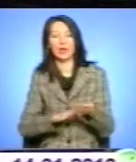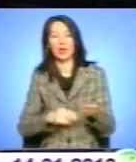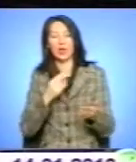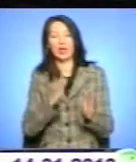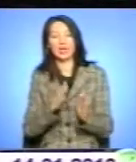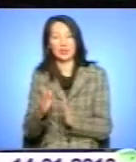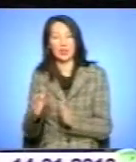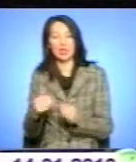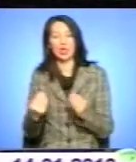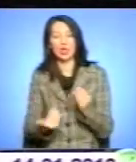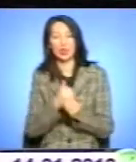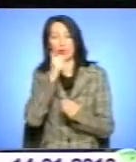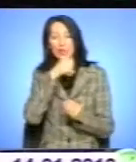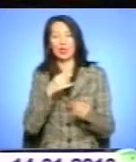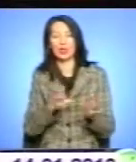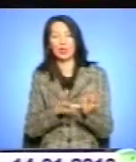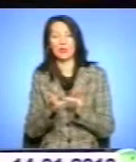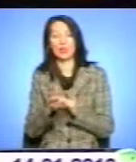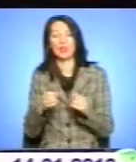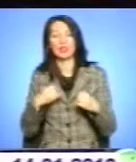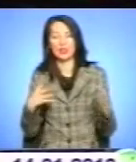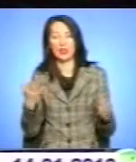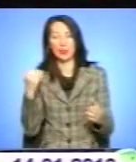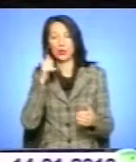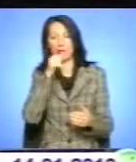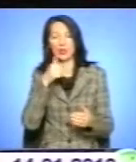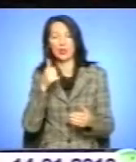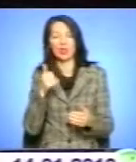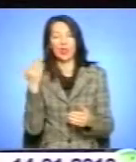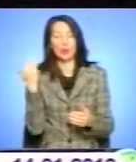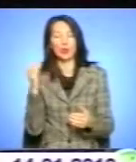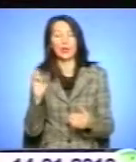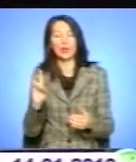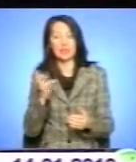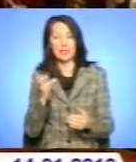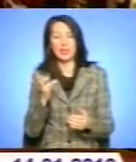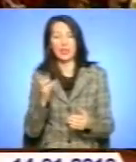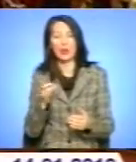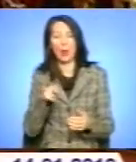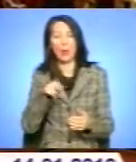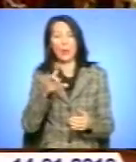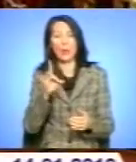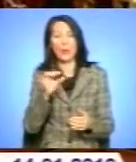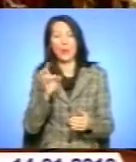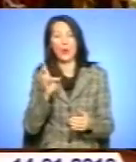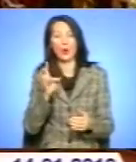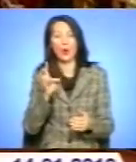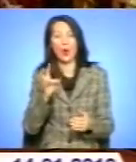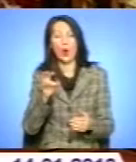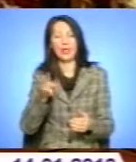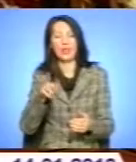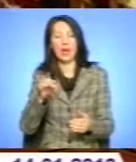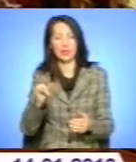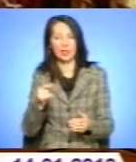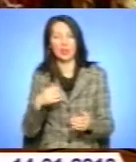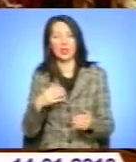новорічно-різдвяних свят. Минулої неділі у Пронятині відбувся концерт «Ісус Христос рождається». Стало уже доброю традицією в передень